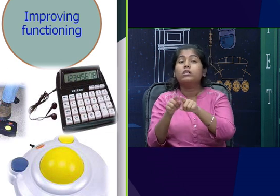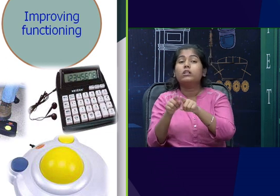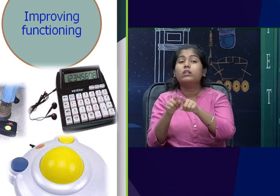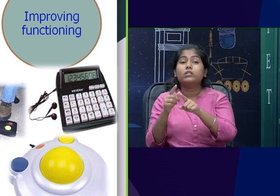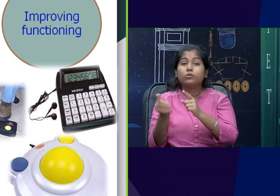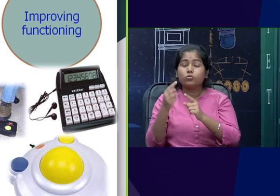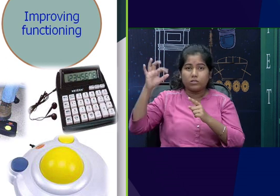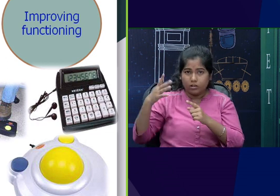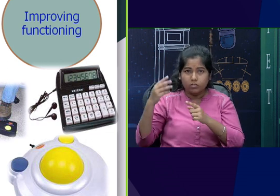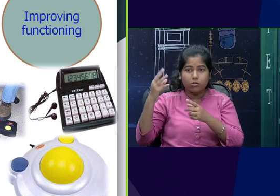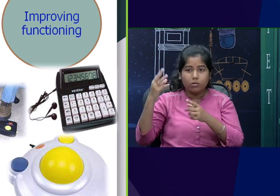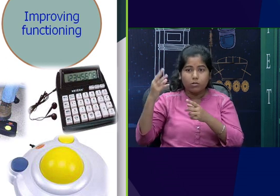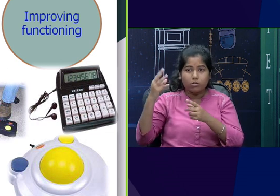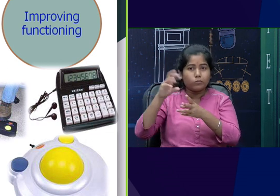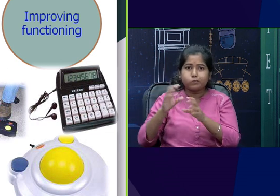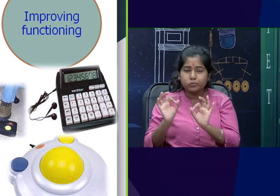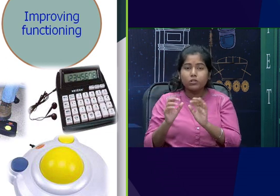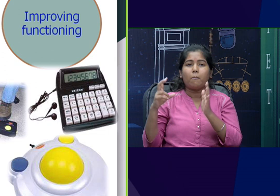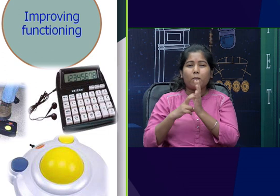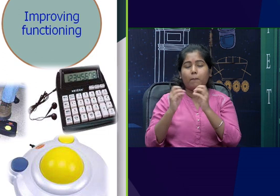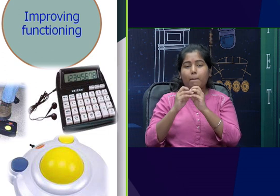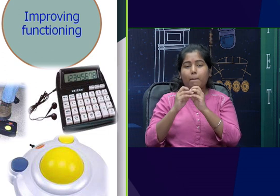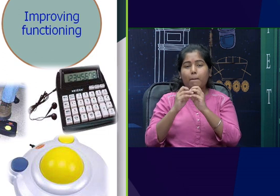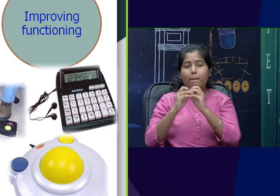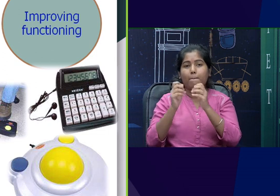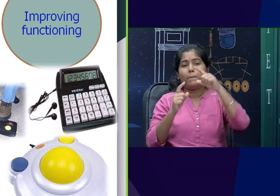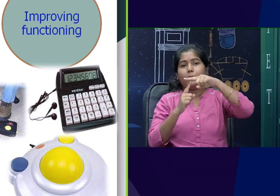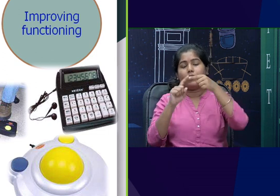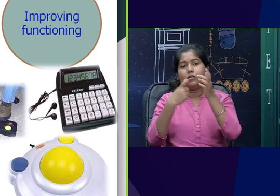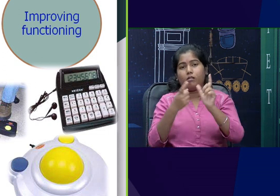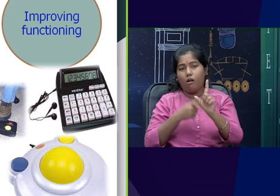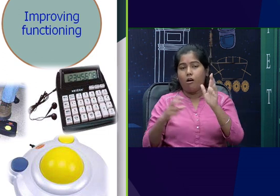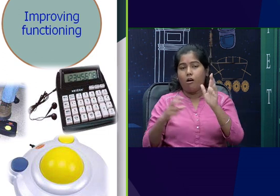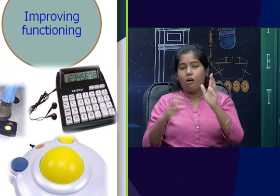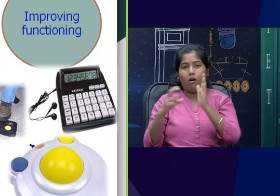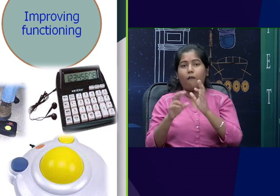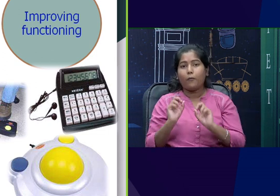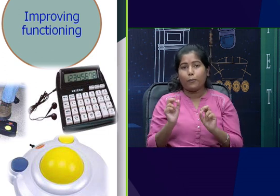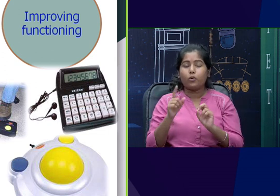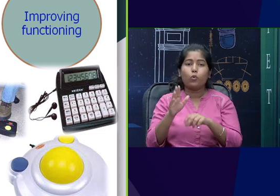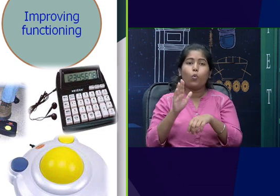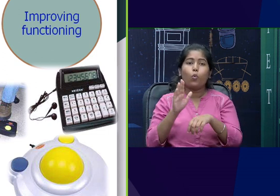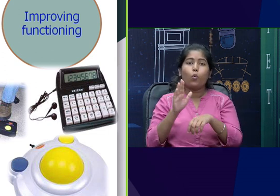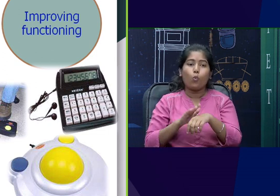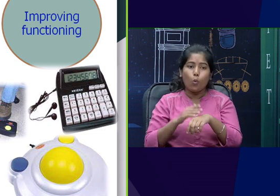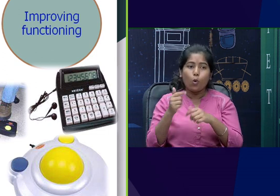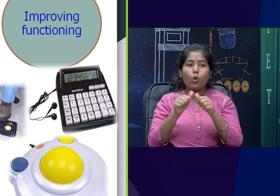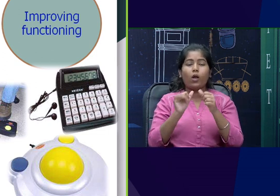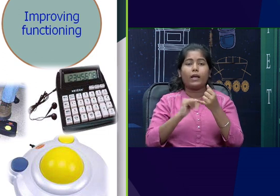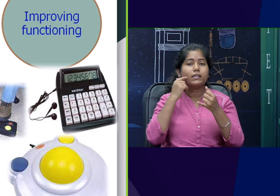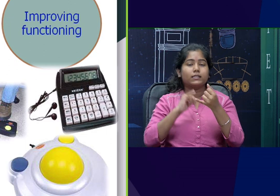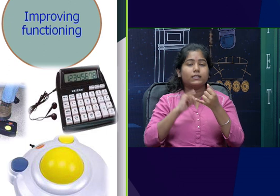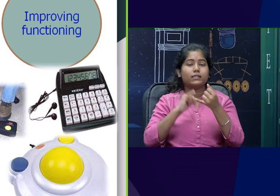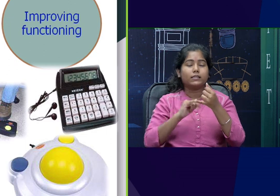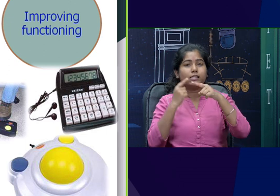विदाउट इलेक्ट्रिकल थिंग्स, सो उनको हम लो टेक असिस्टिव टेक्नोलॉजी कहते हैं। सेकेंड इज